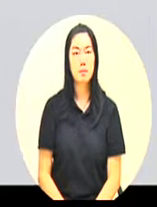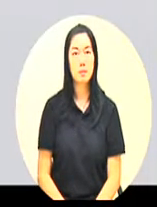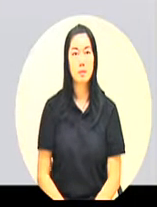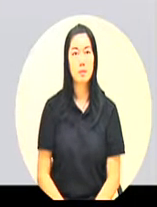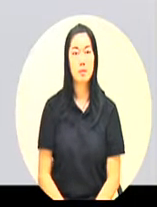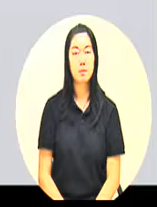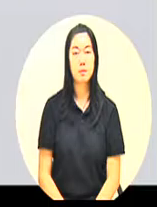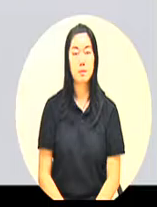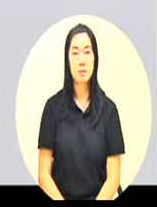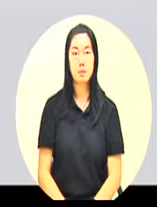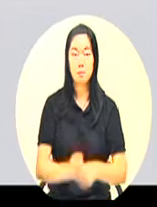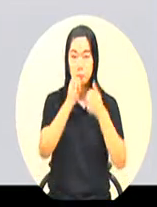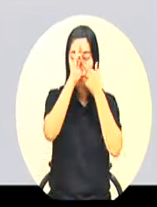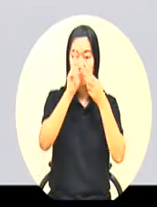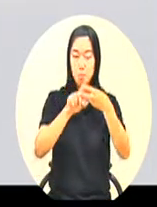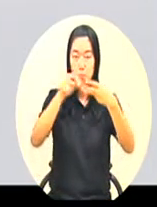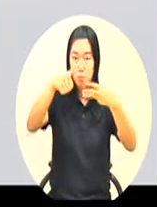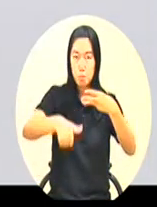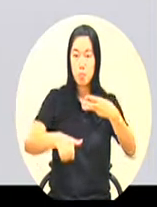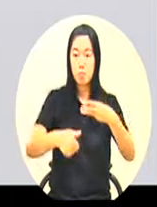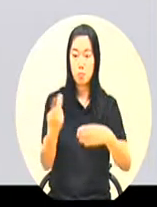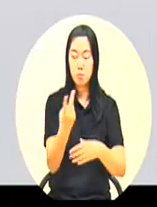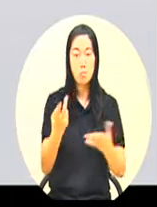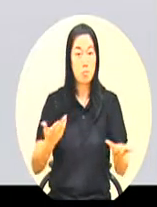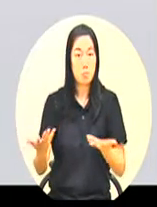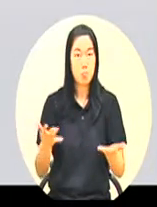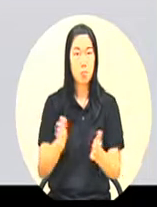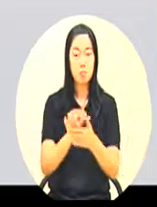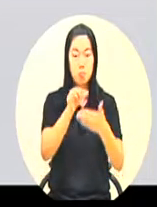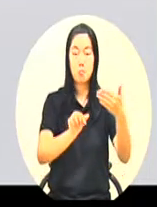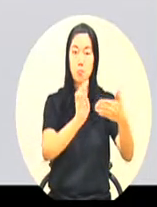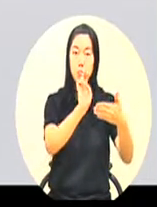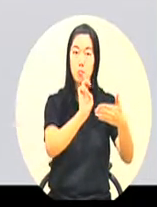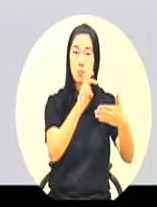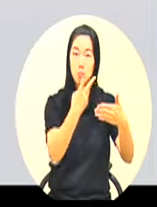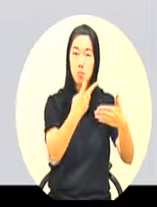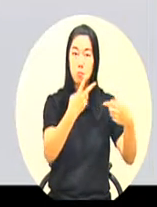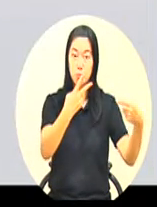请徐主任说明一下，这两个案因为十二条之一，